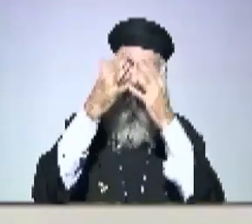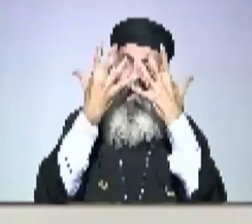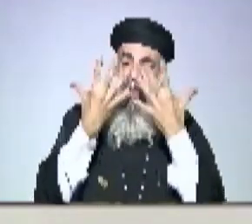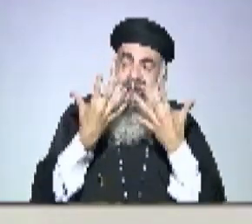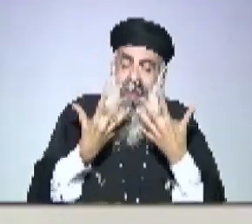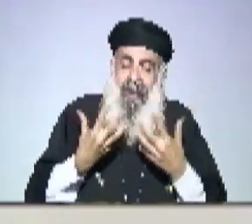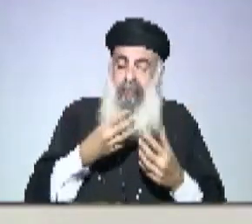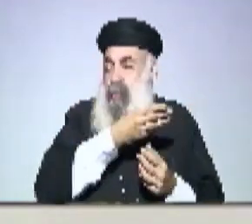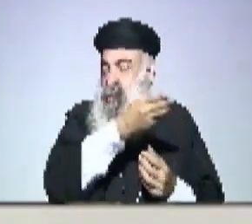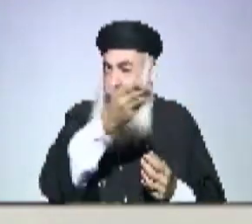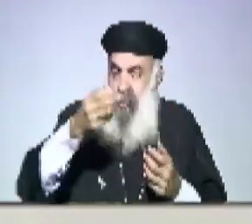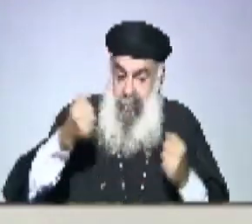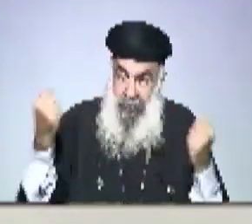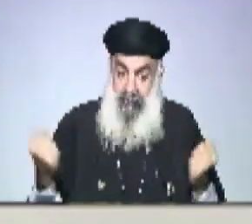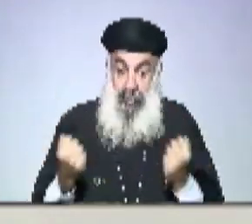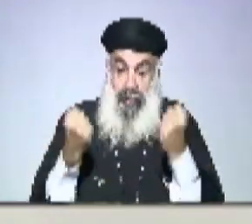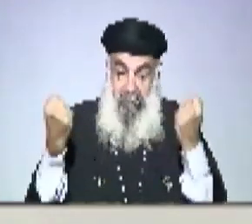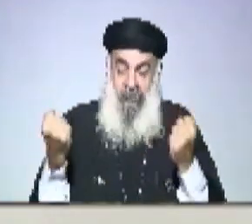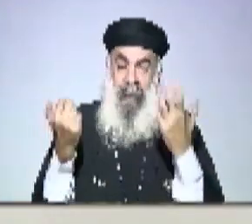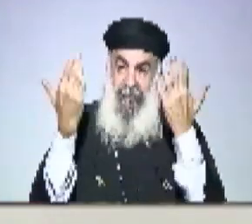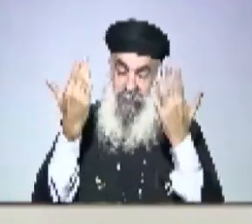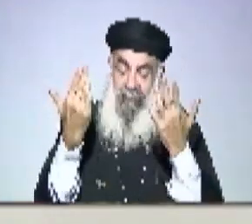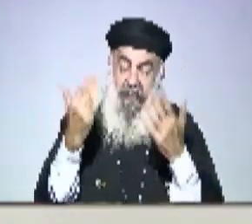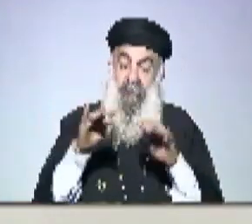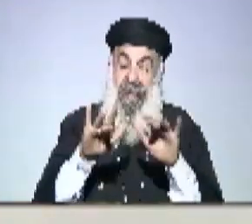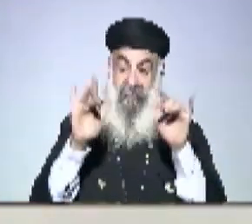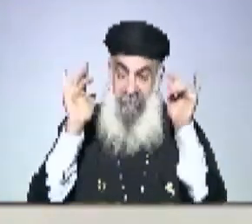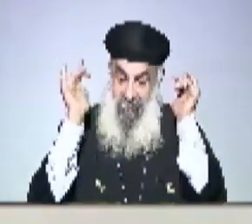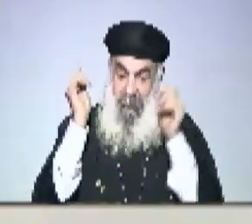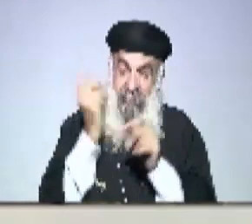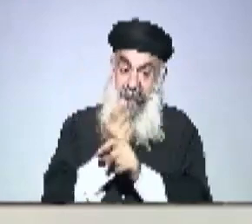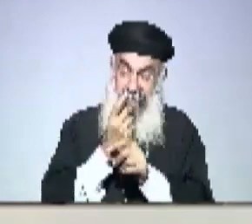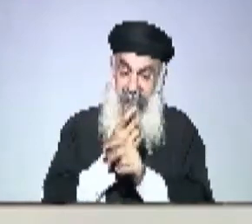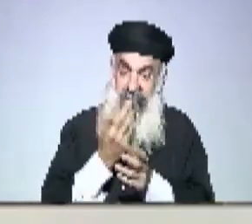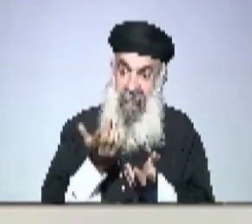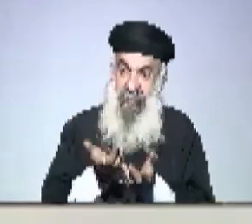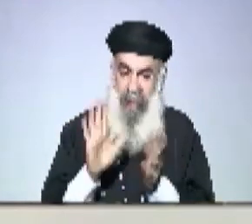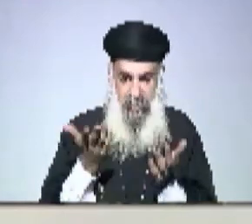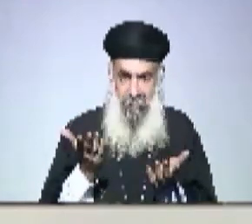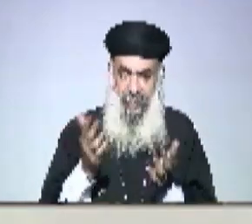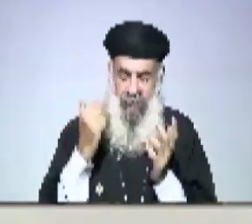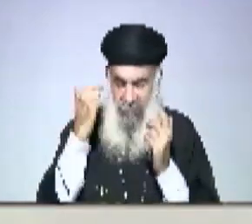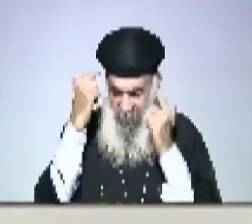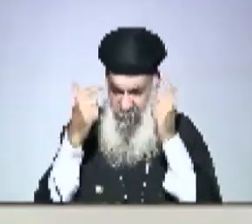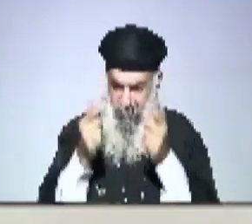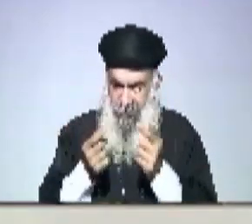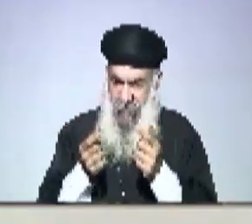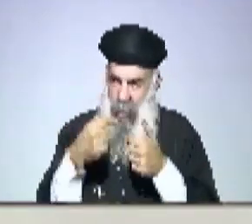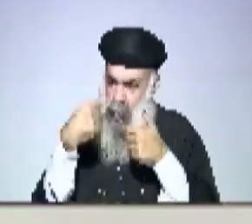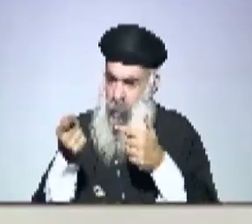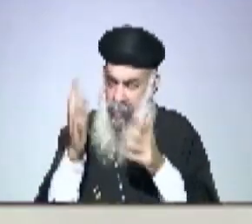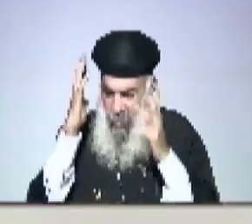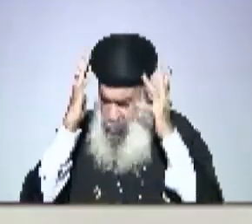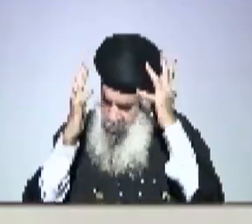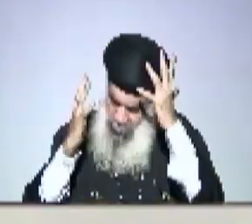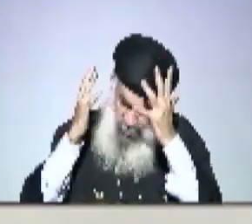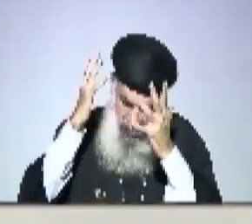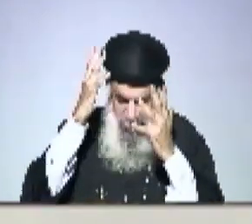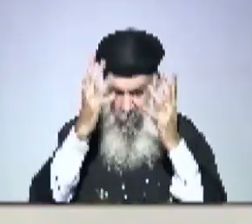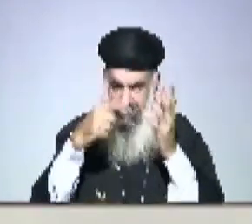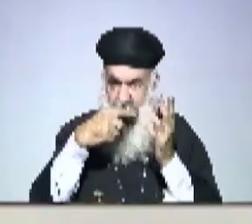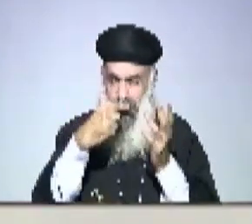الناس وتشجيعهم على الصلاه وتشجيعهم على التوبه مش ان انا اخليهم يشكوا في اللي